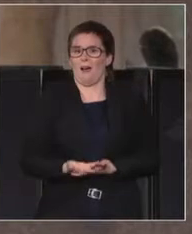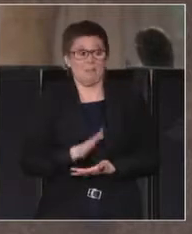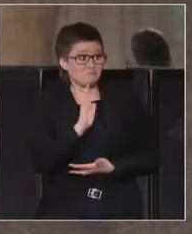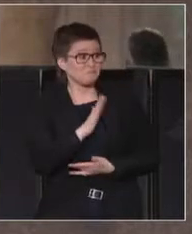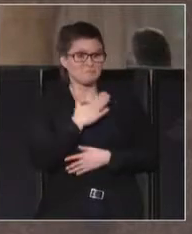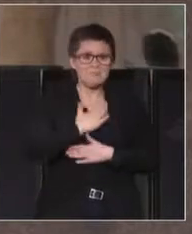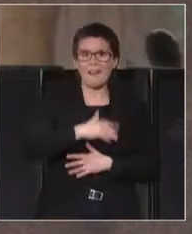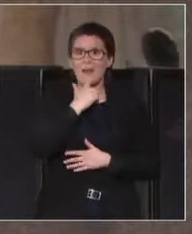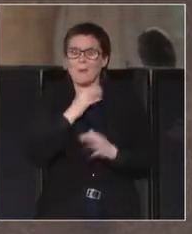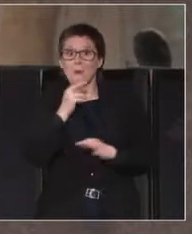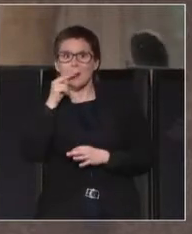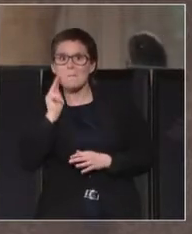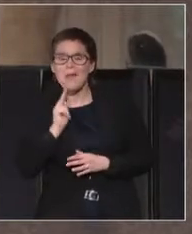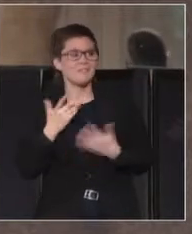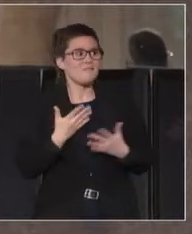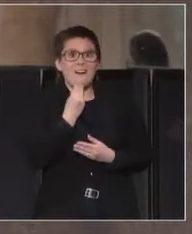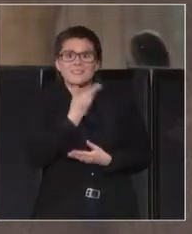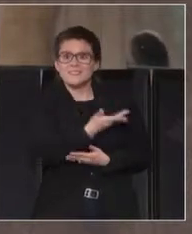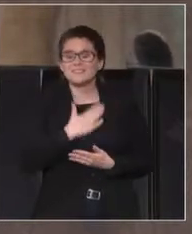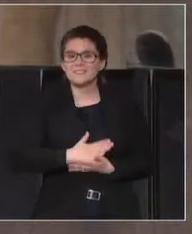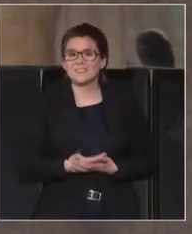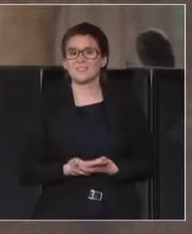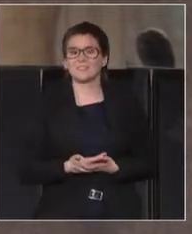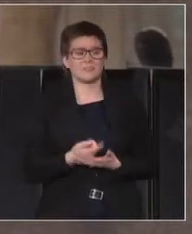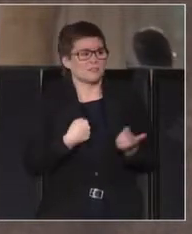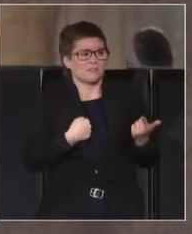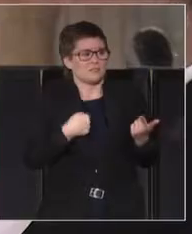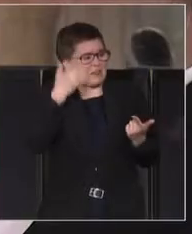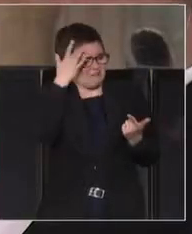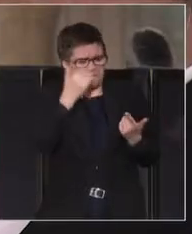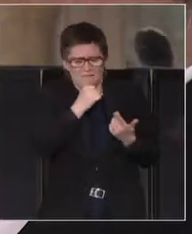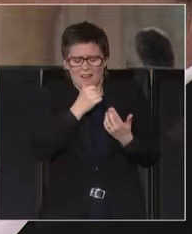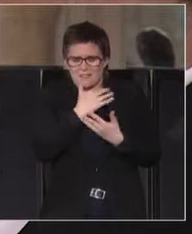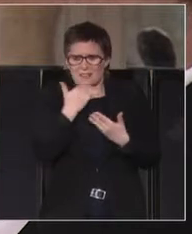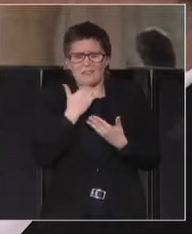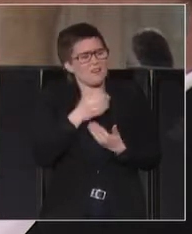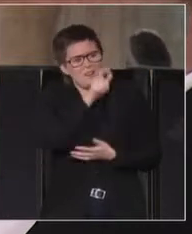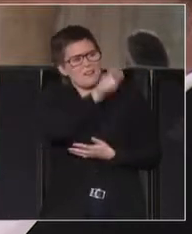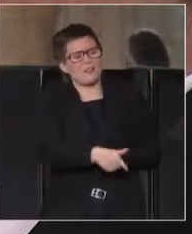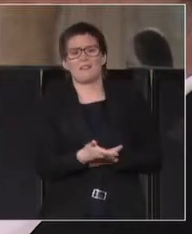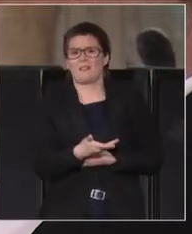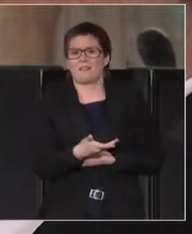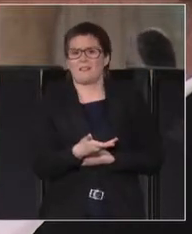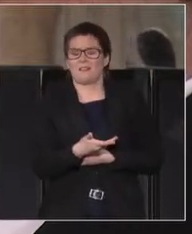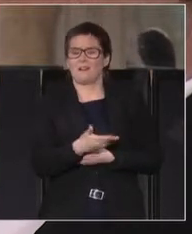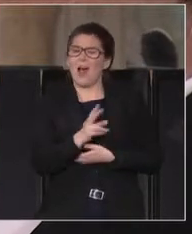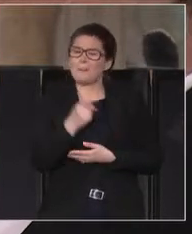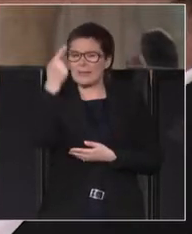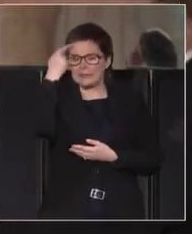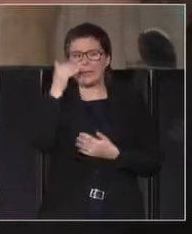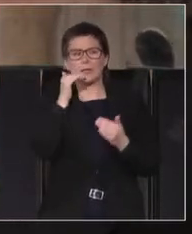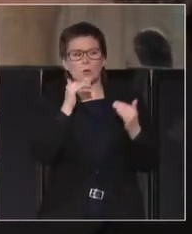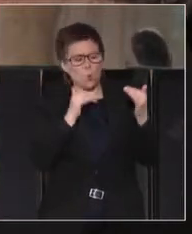oder Birnen gegessen hat. Ich weiß nicht viel über ihn, aber ich denke, der größte Unterschied zwischen ihm und